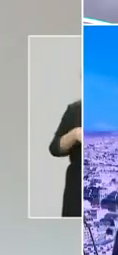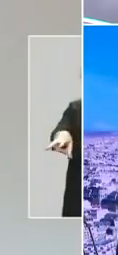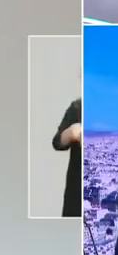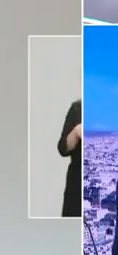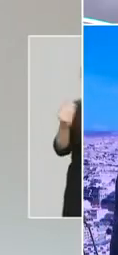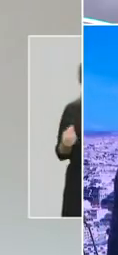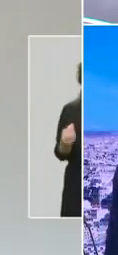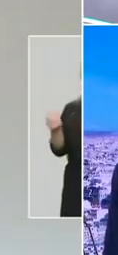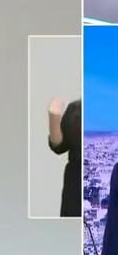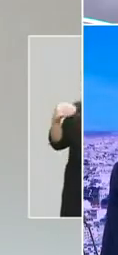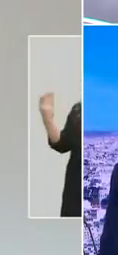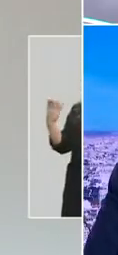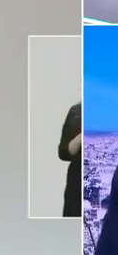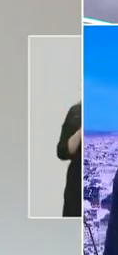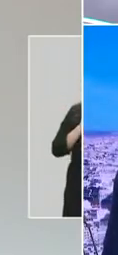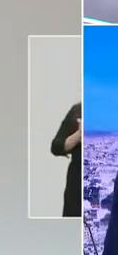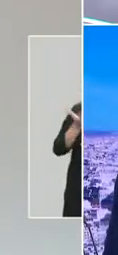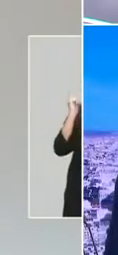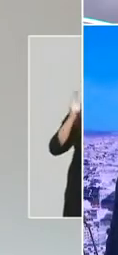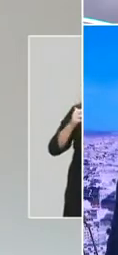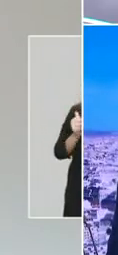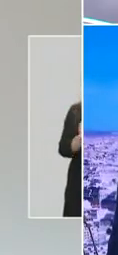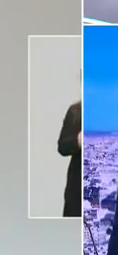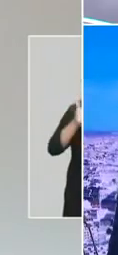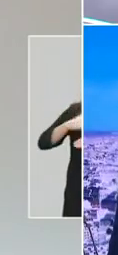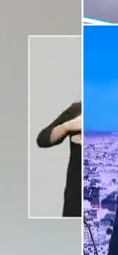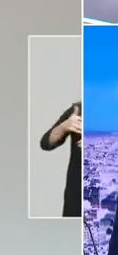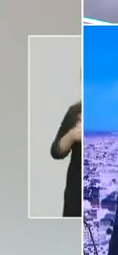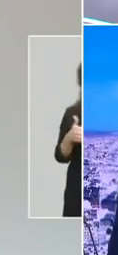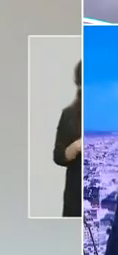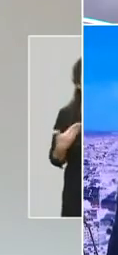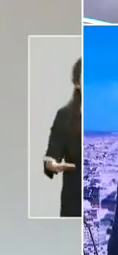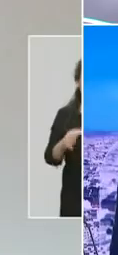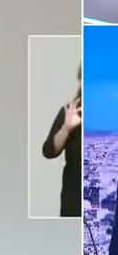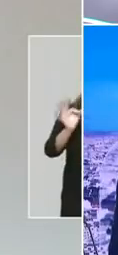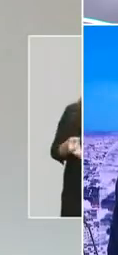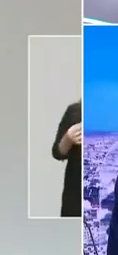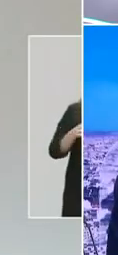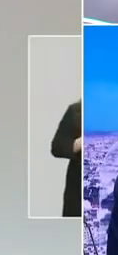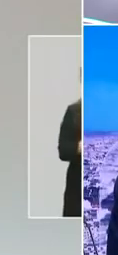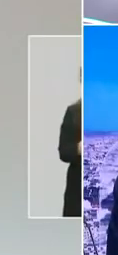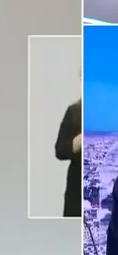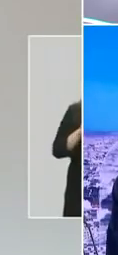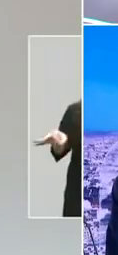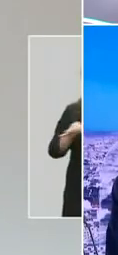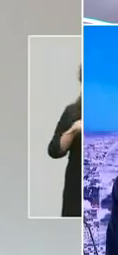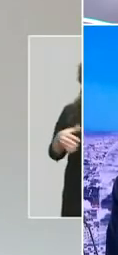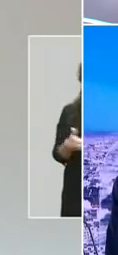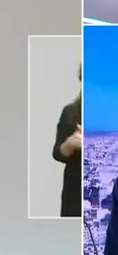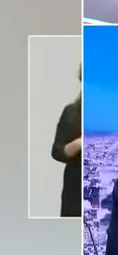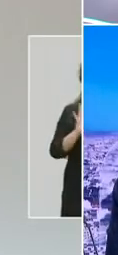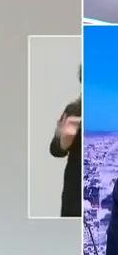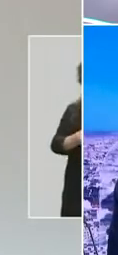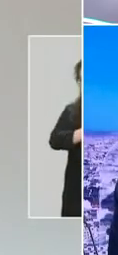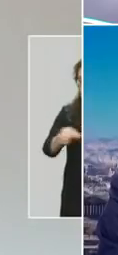gaz. Mon avis, on a le maillage territorial qu'il faut. On a une pharmacie pour 2500 habitants. Ça, c'est une chance en France. Quand même. Moi, j'ai deux éléments. Le premier, c'est que la